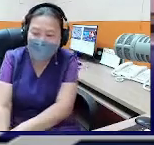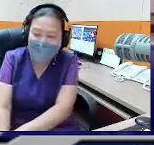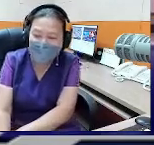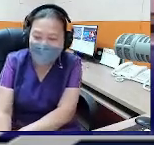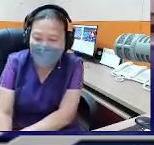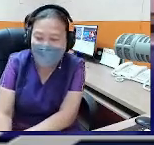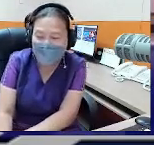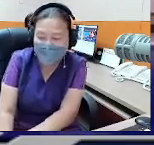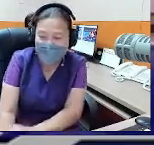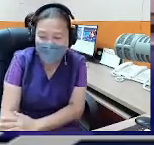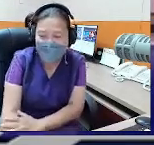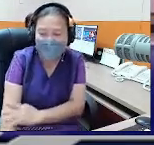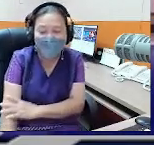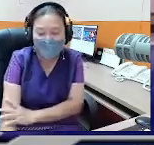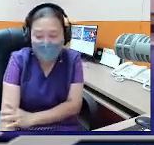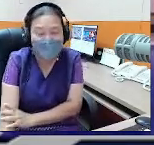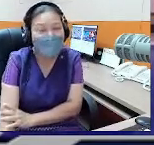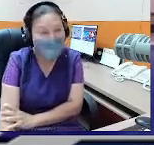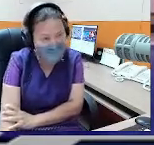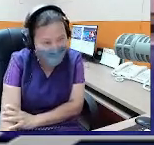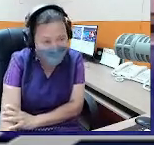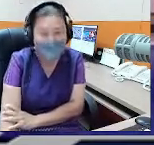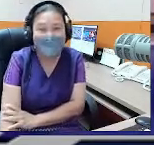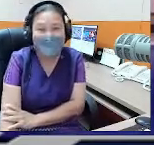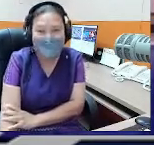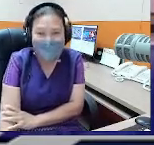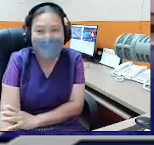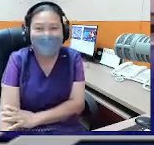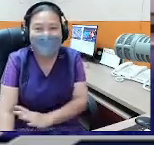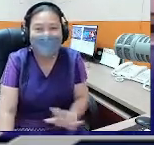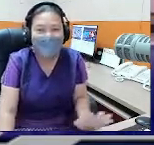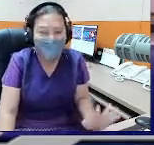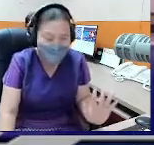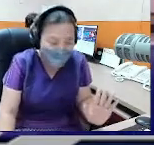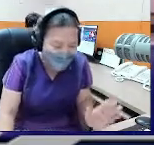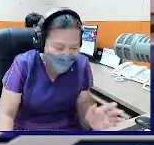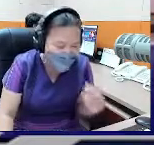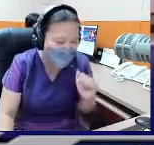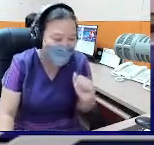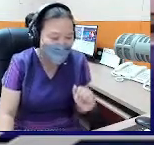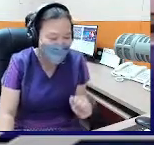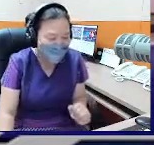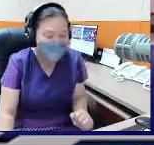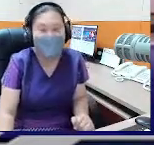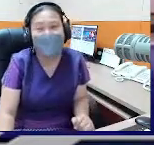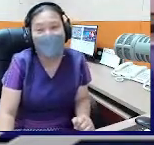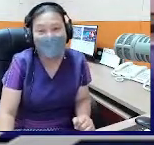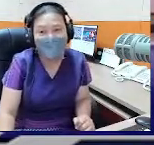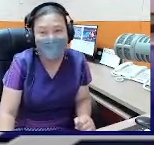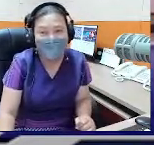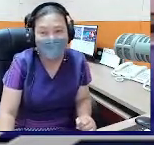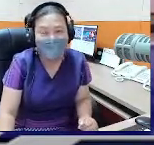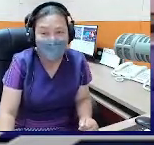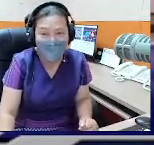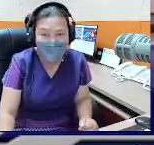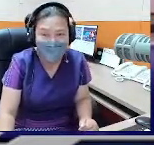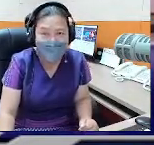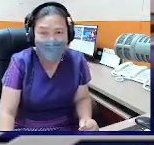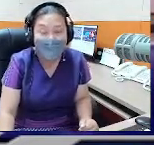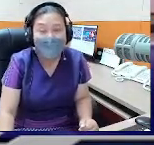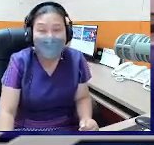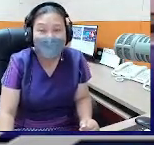พระคุณค่ะดร.ชาลินีใจเอื้อและดร.กนกวรรณไทยประดิษฐ์นะคะที่ให้เกียรติสวทตรังของเราและขอบพระคุณคุณผู้ฟังทุกท่านที่ติดต